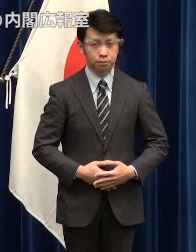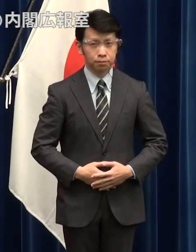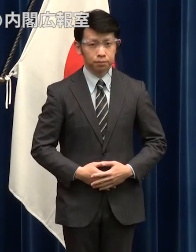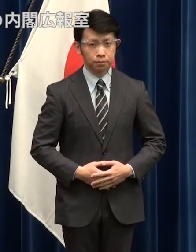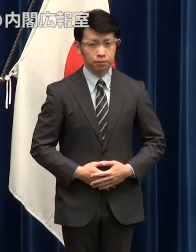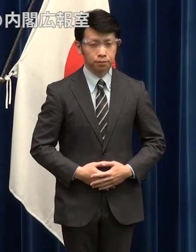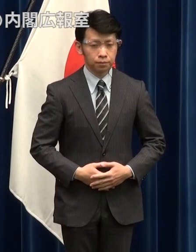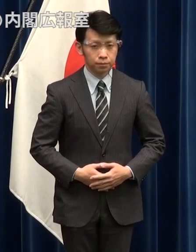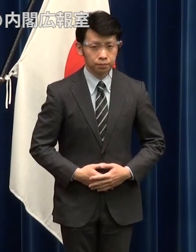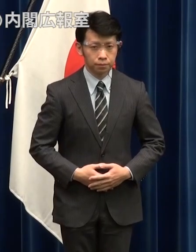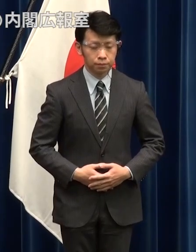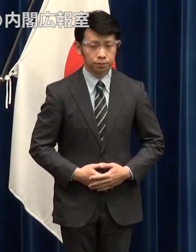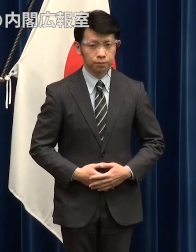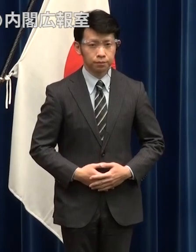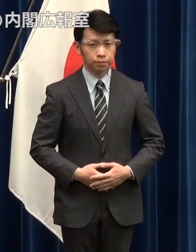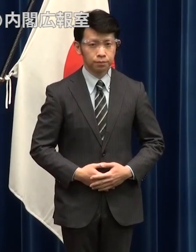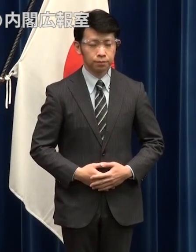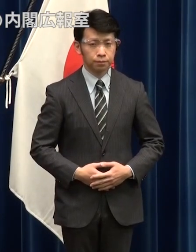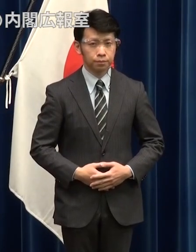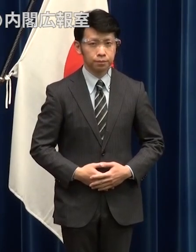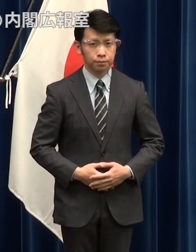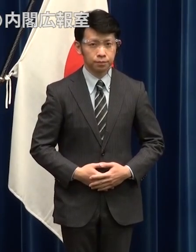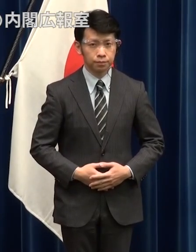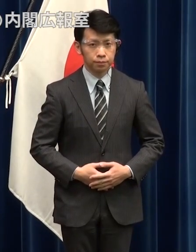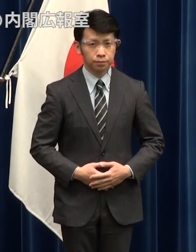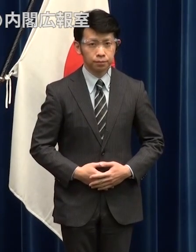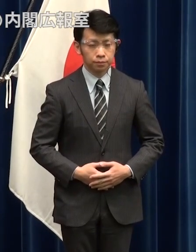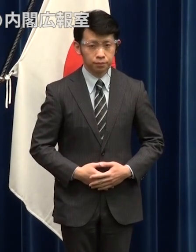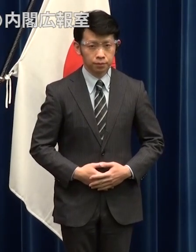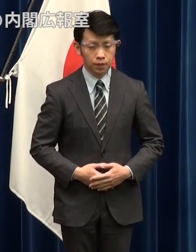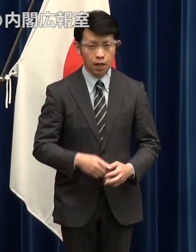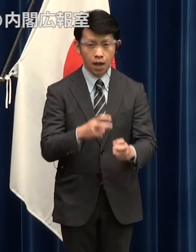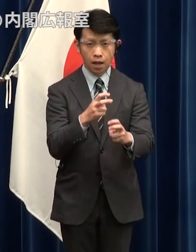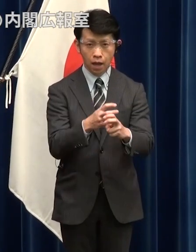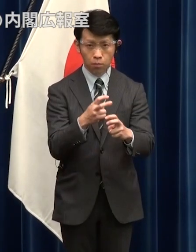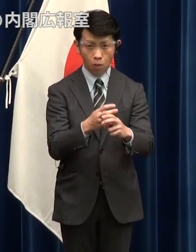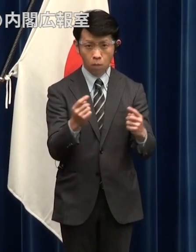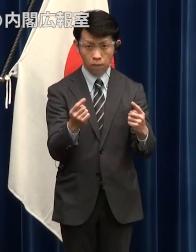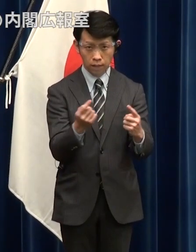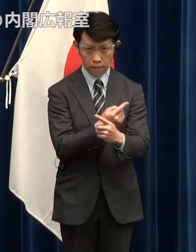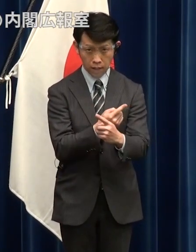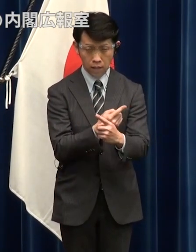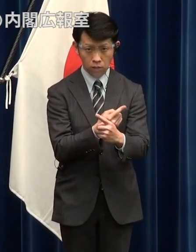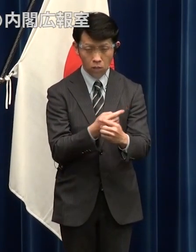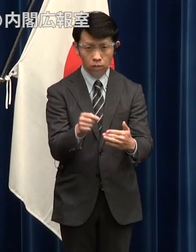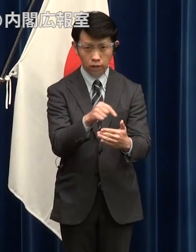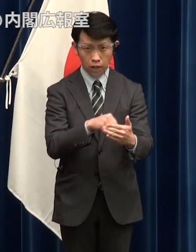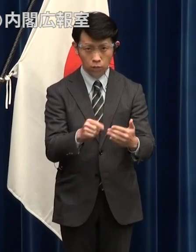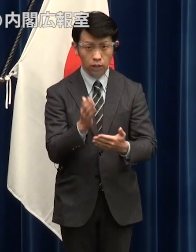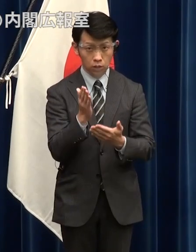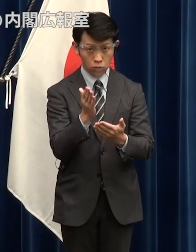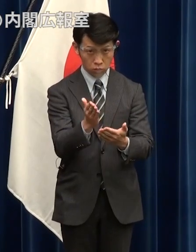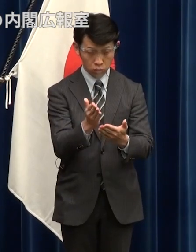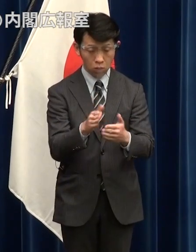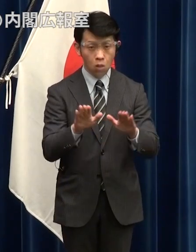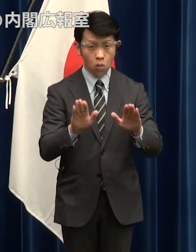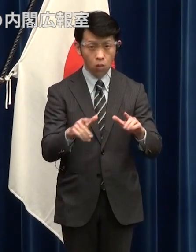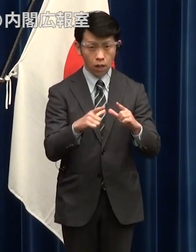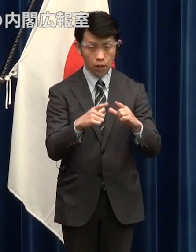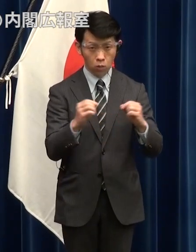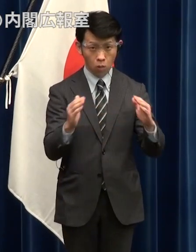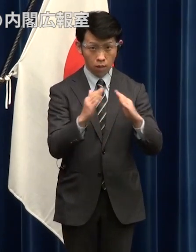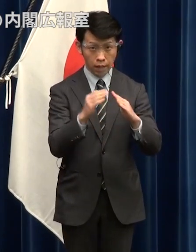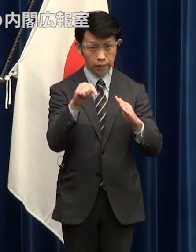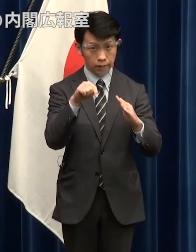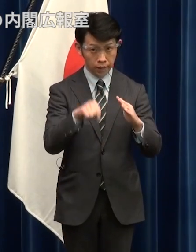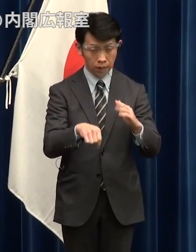産経新聞田村です。はい、よろしくお願いします。憲法改正についてお伺いします。今国会でもですね